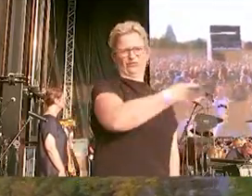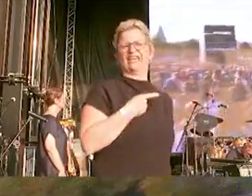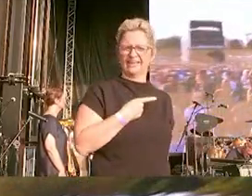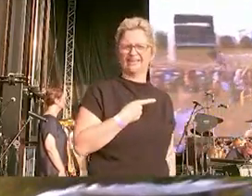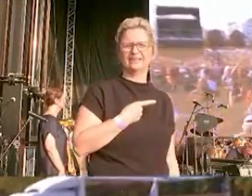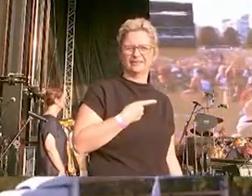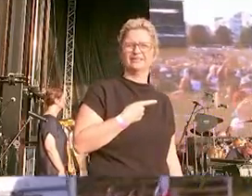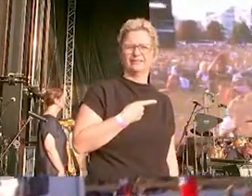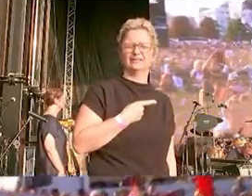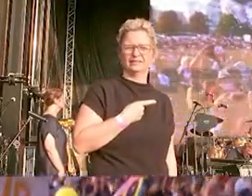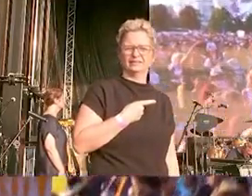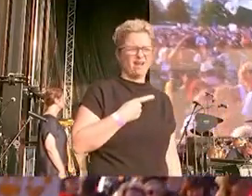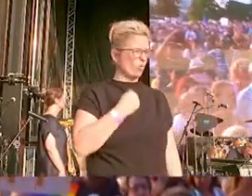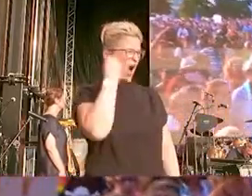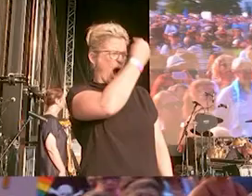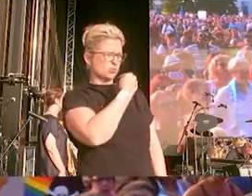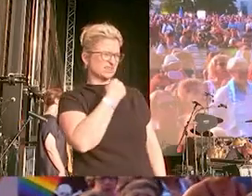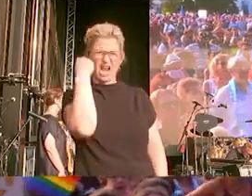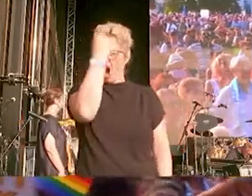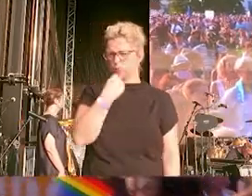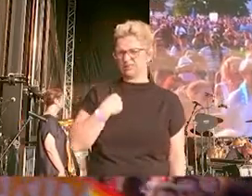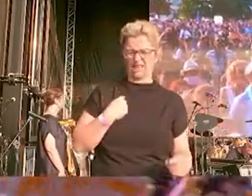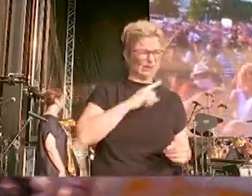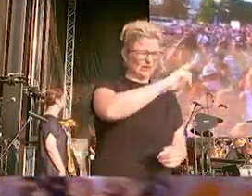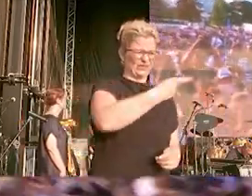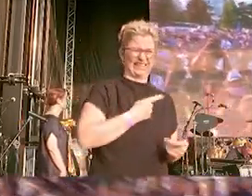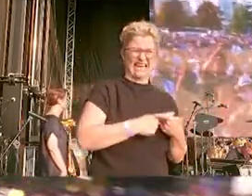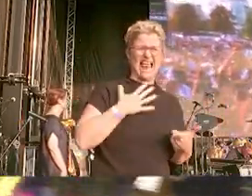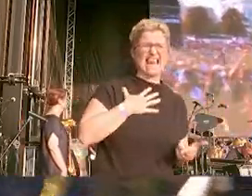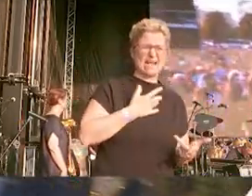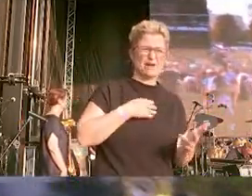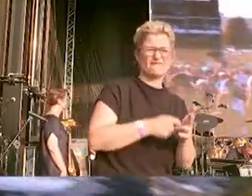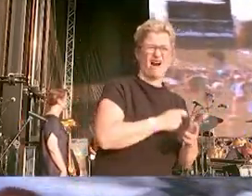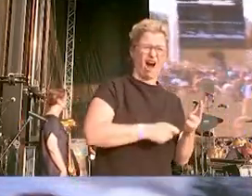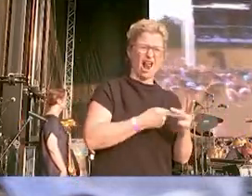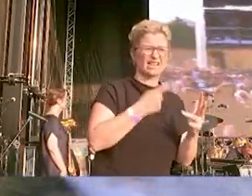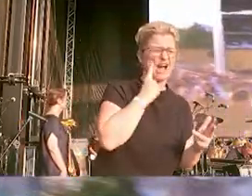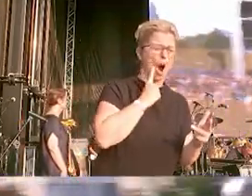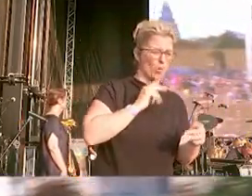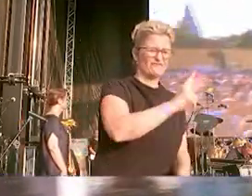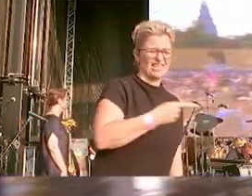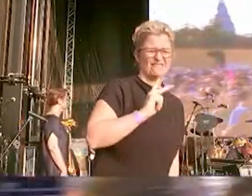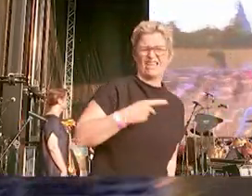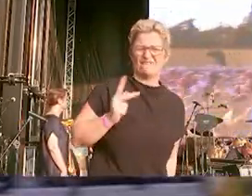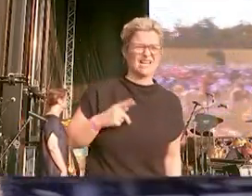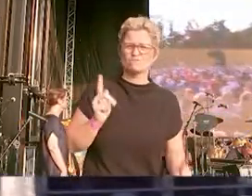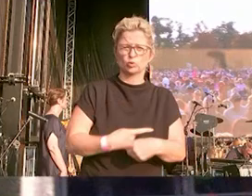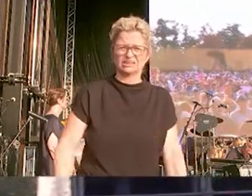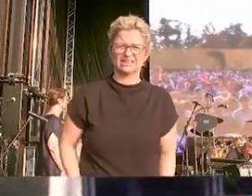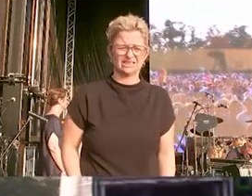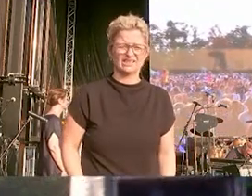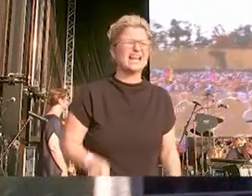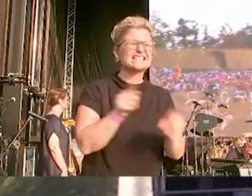Wir müssen nicht gleich aussehen, wir müssen nicht gleich lieben, gleich wählen, gleich trauern. Wir müssen nicht mit